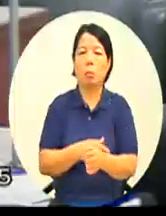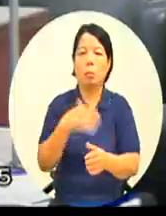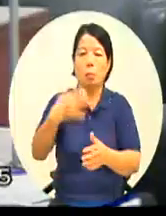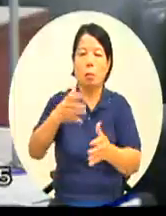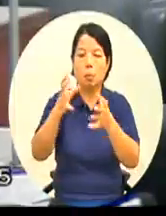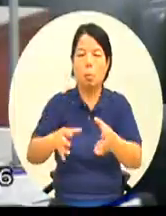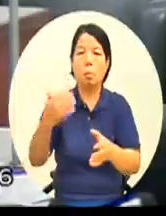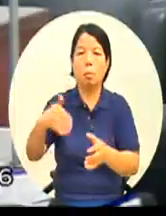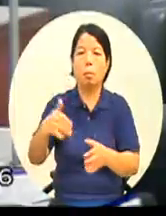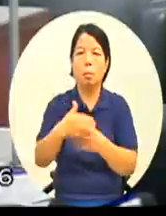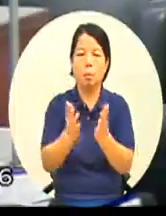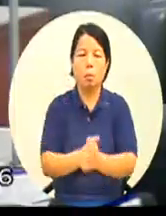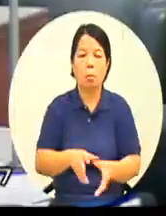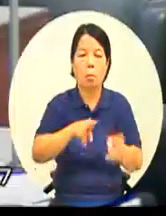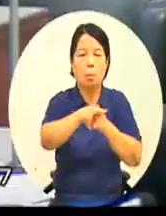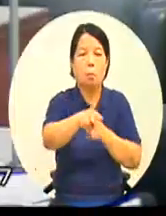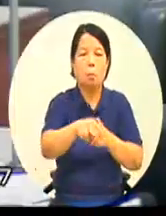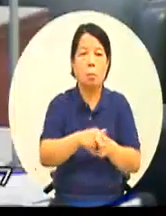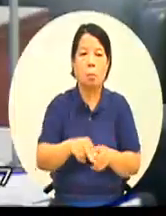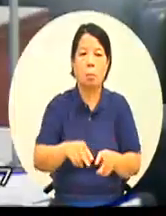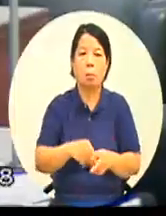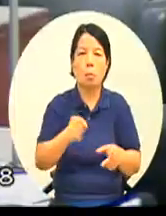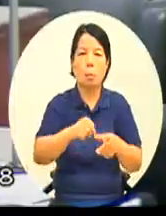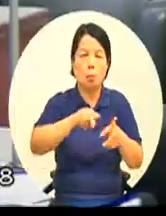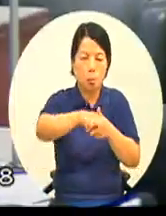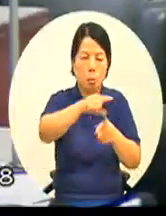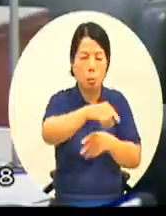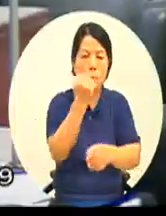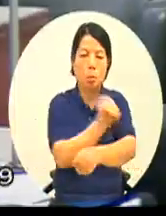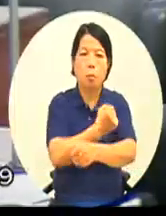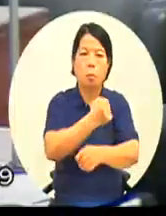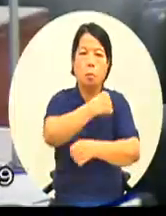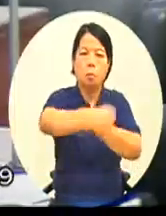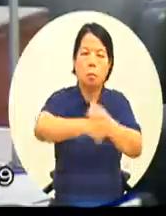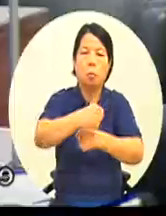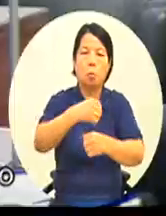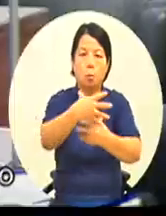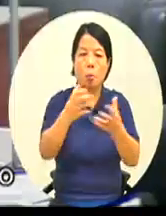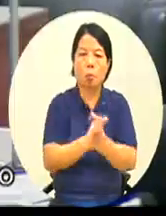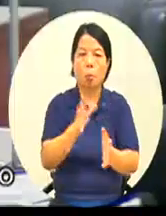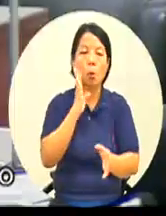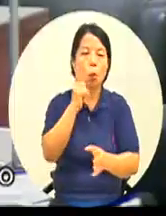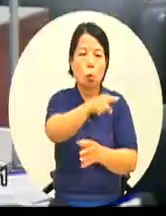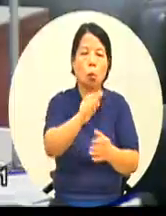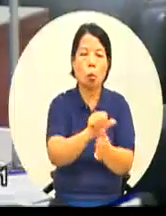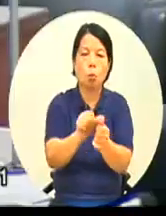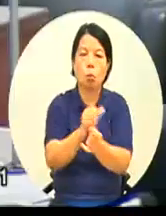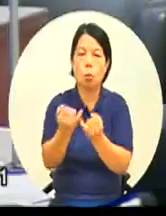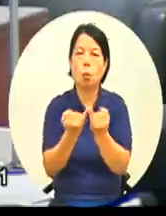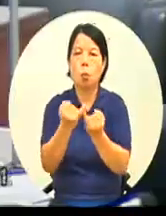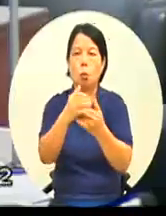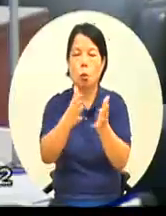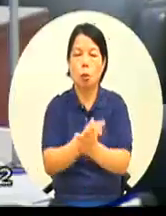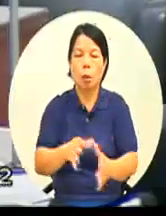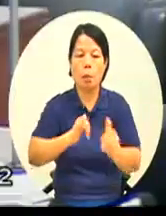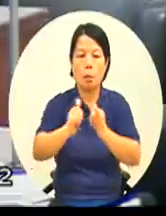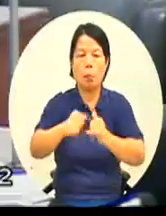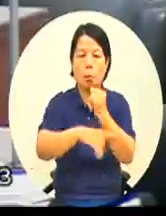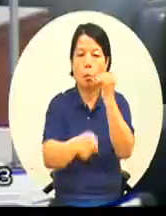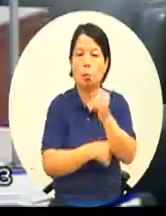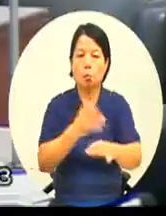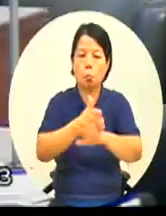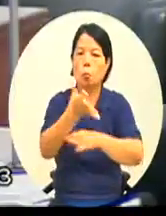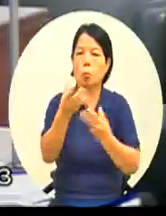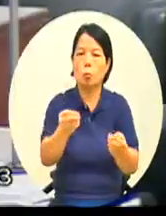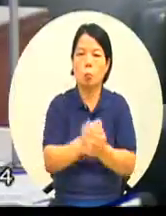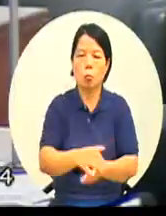敢一点去函劳动部啊。请问一下，你们这样子的作为，如果同志伴侣尽管他们民法没有通过，可是他们已